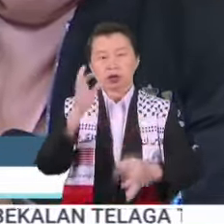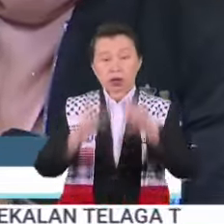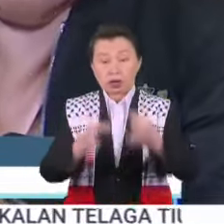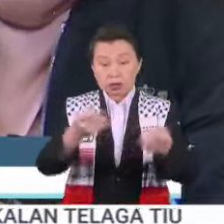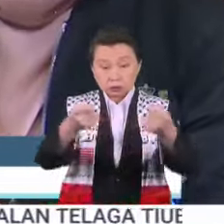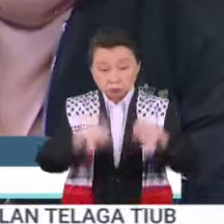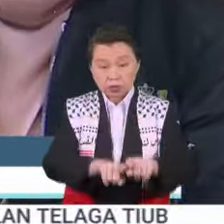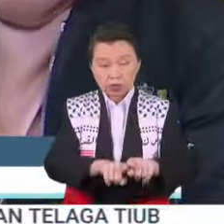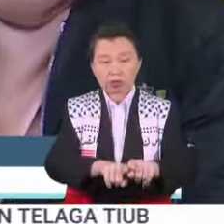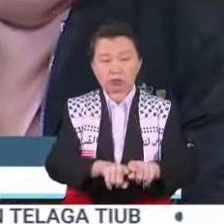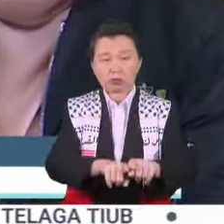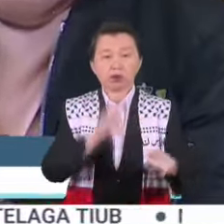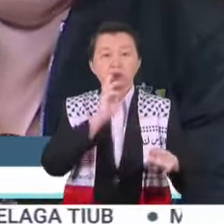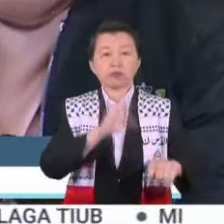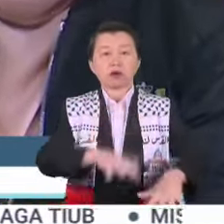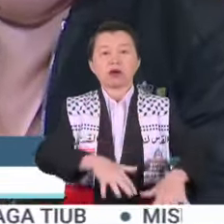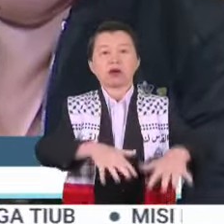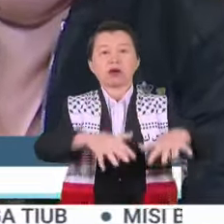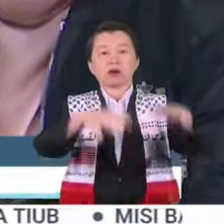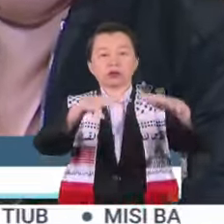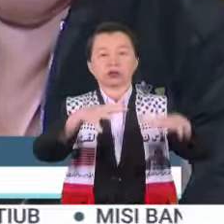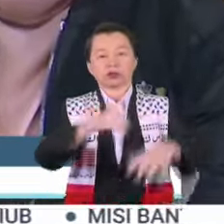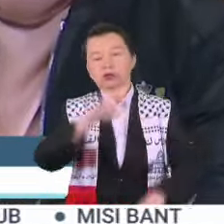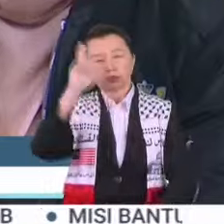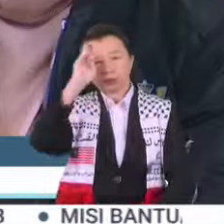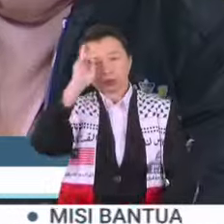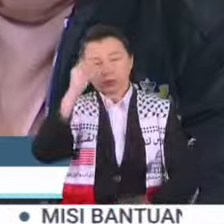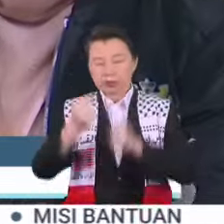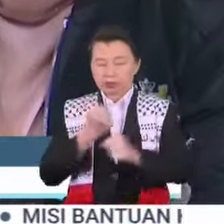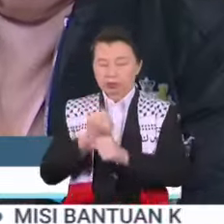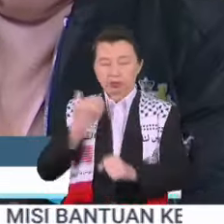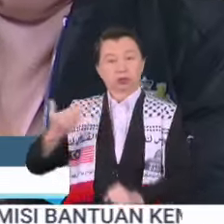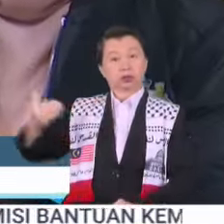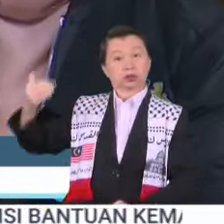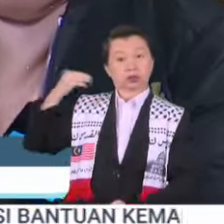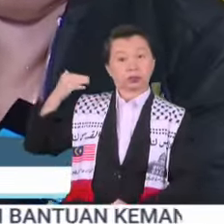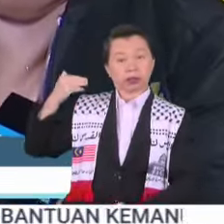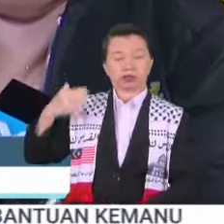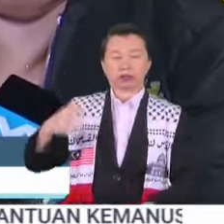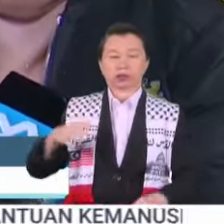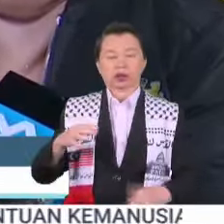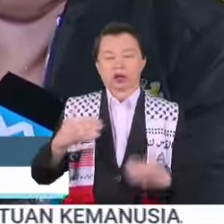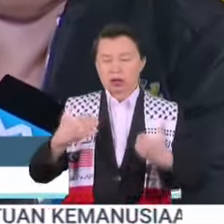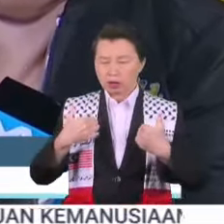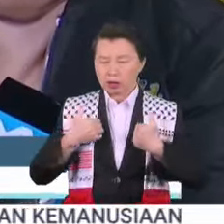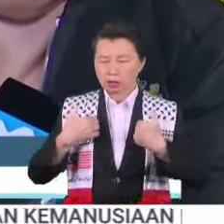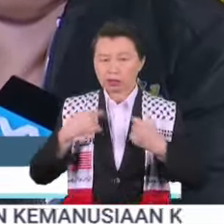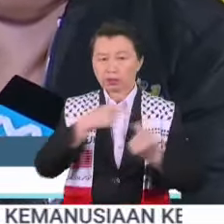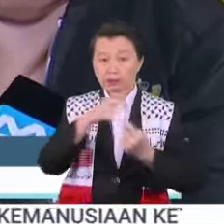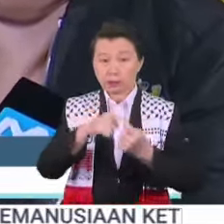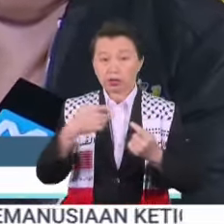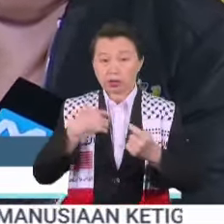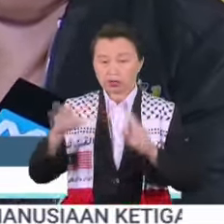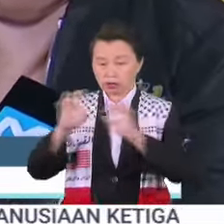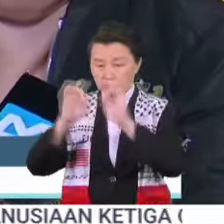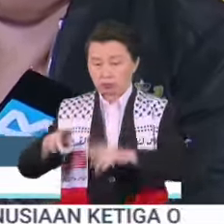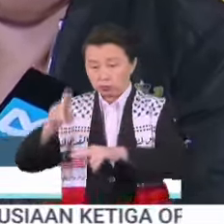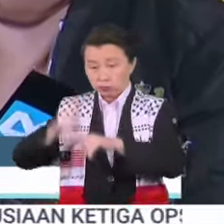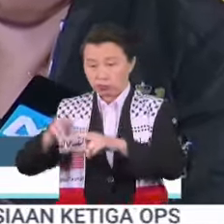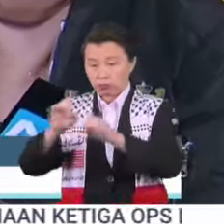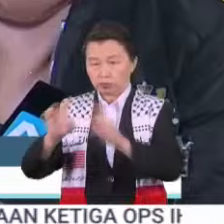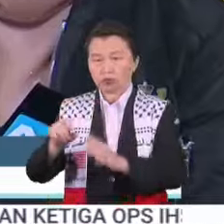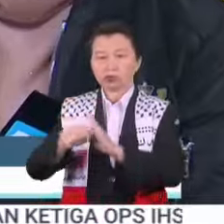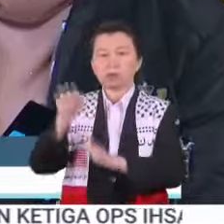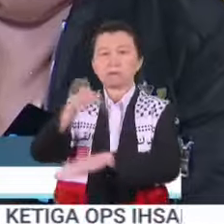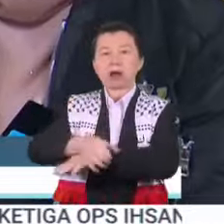berlaku banjir. Dan juga seperti mana yang tahun lepas, kita juga ada apabila ada peperiksaan yang terpaksa